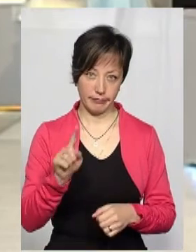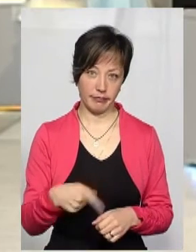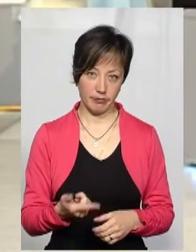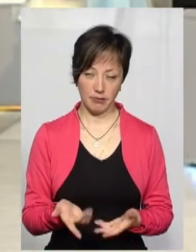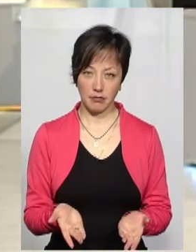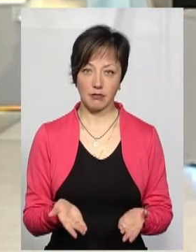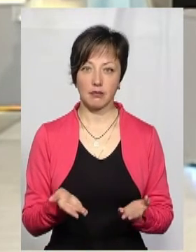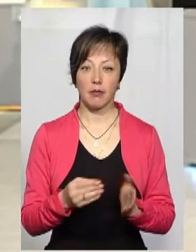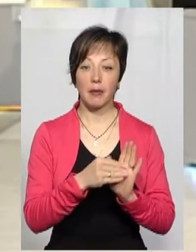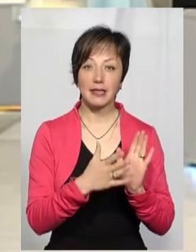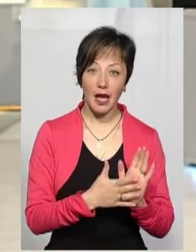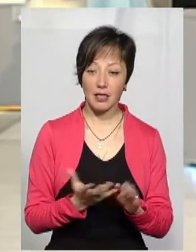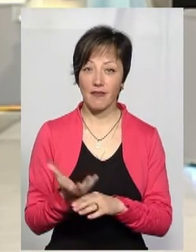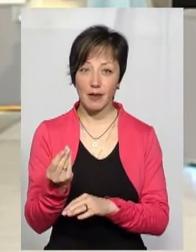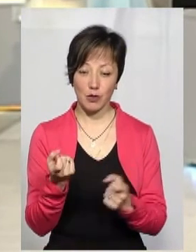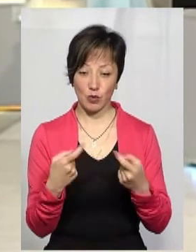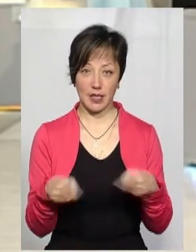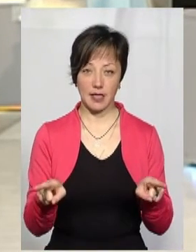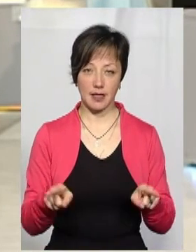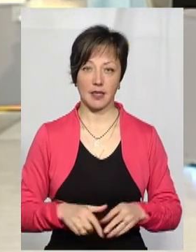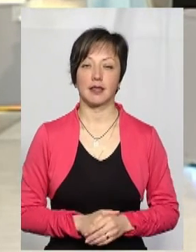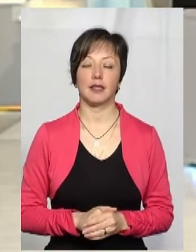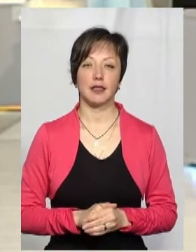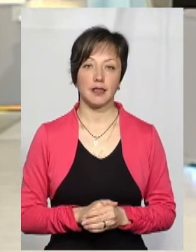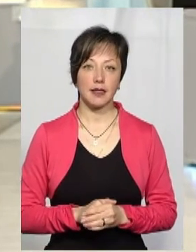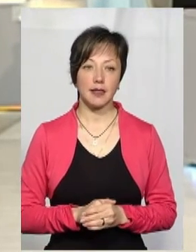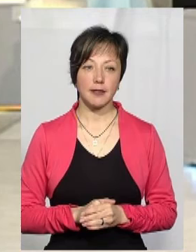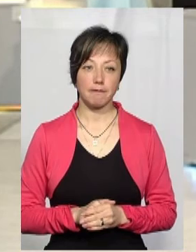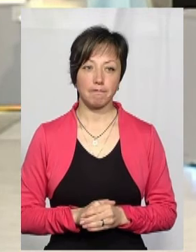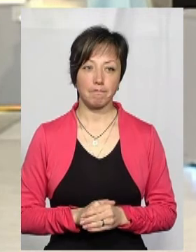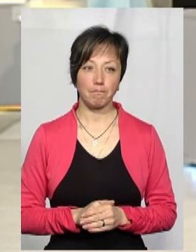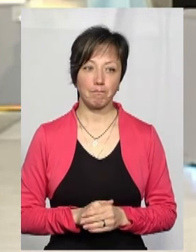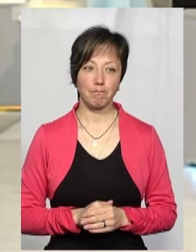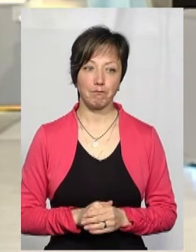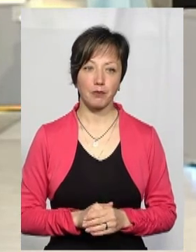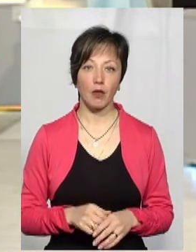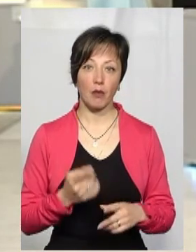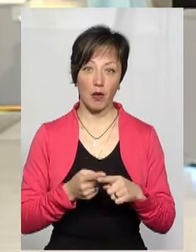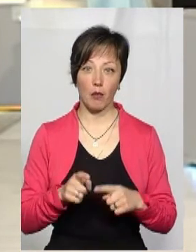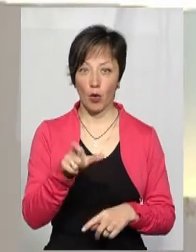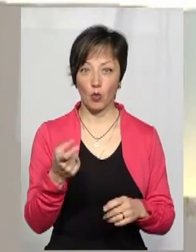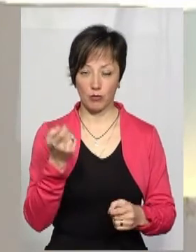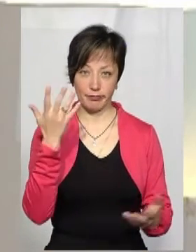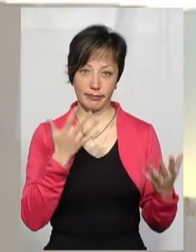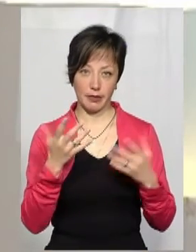мають платити. Призначити і виплатити – це трошки різні поняття, тому воно вводить трошки людей в оману.